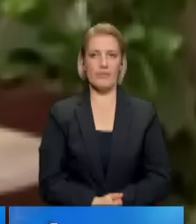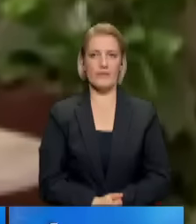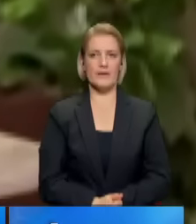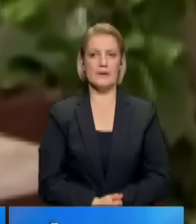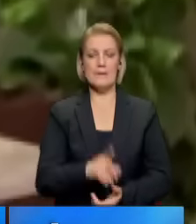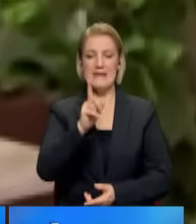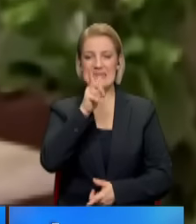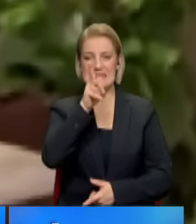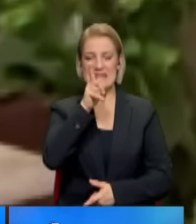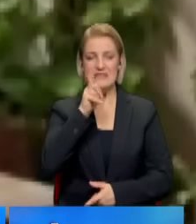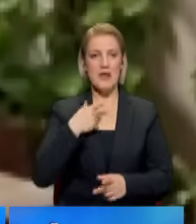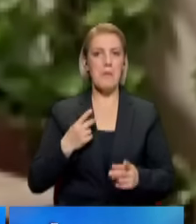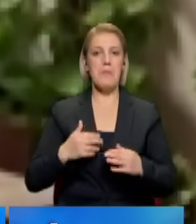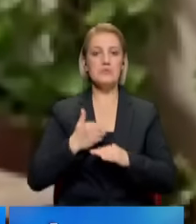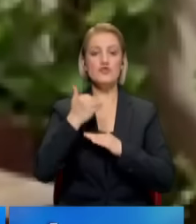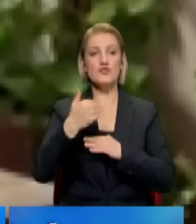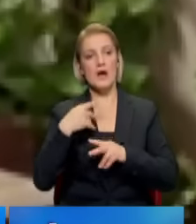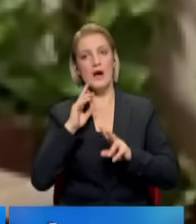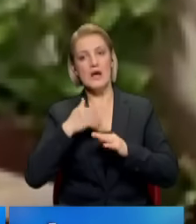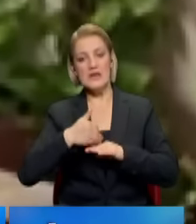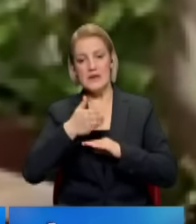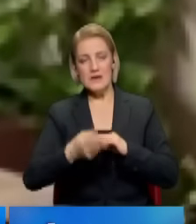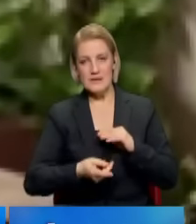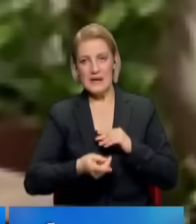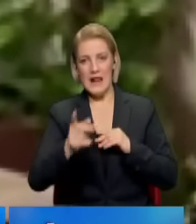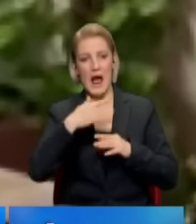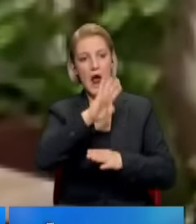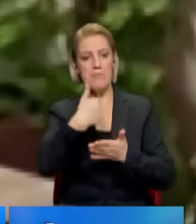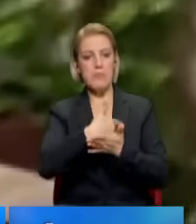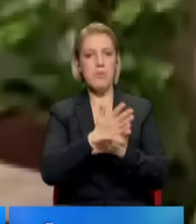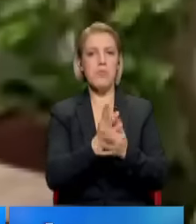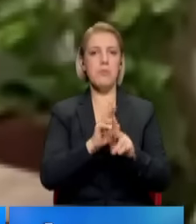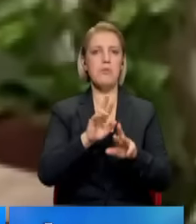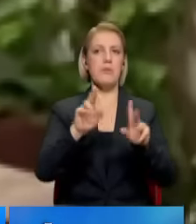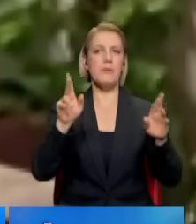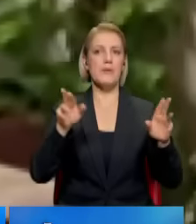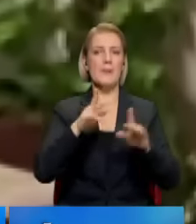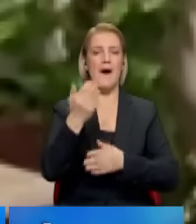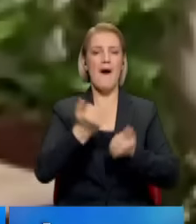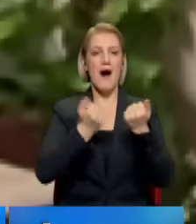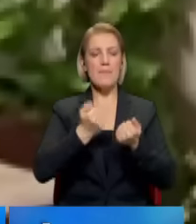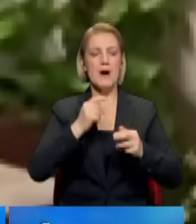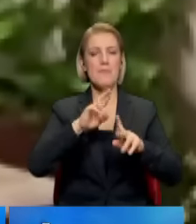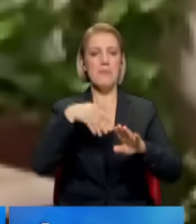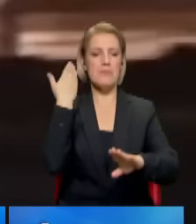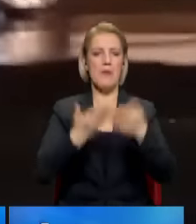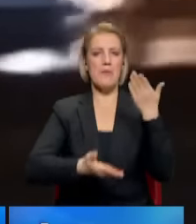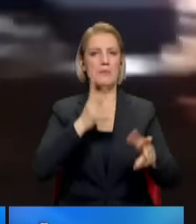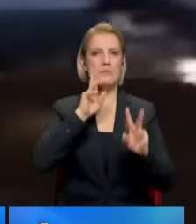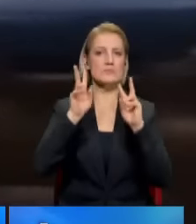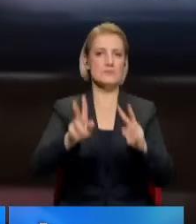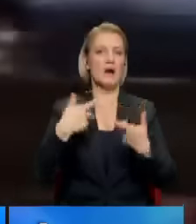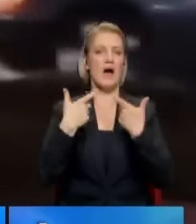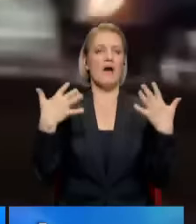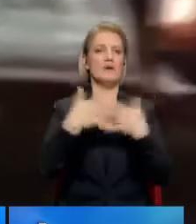Allah. Ani bir sesle dışarıya fırladık. Çıktığımızda her yerin paramparça olduğunu, müşterilerimizin araçlarının zarar gördüğünü anladık.